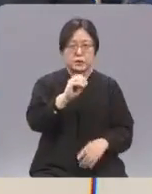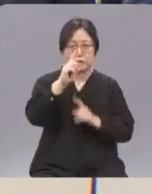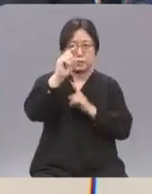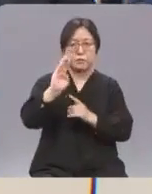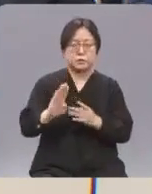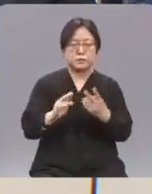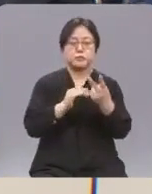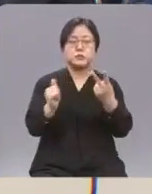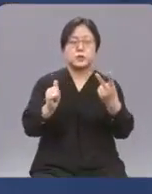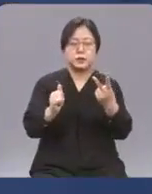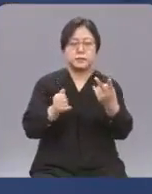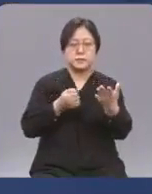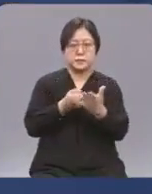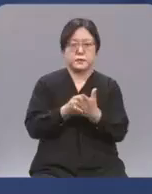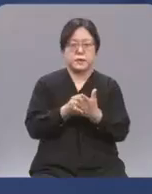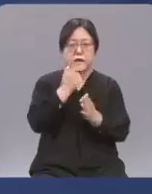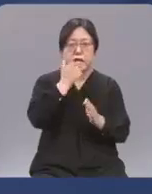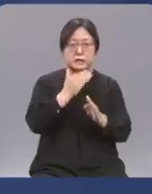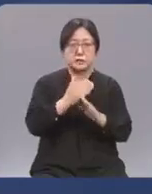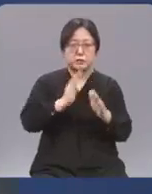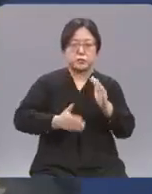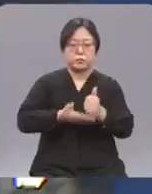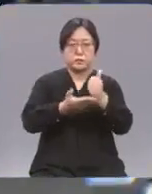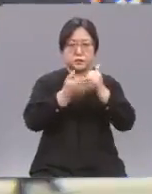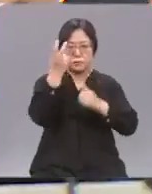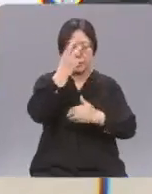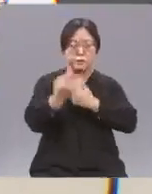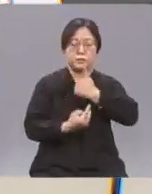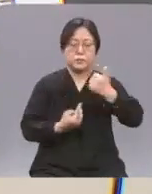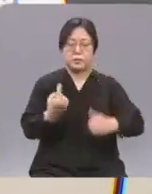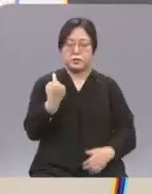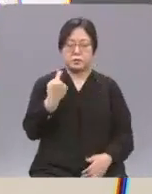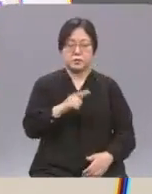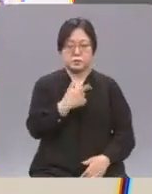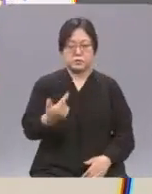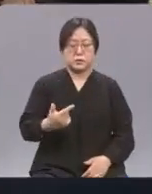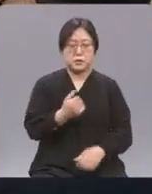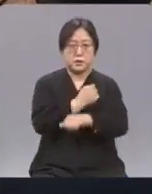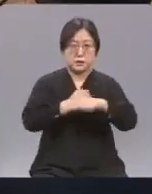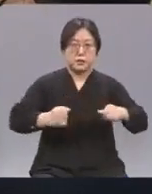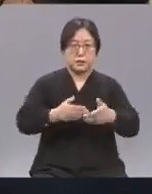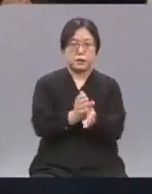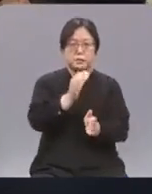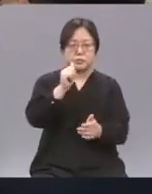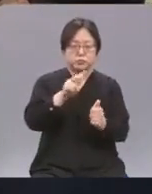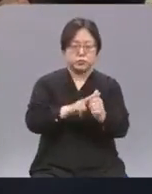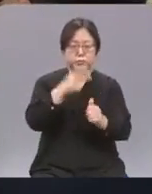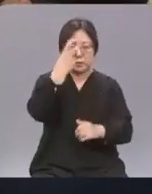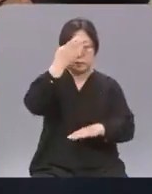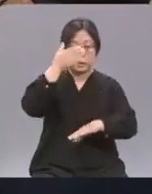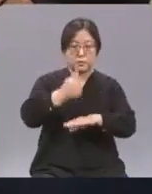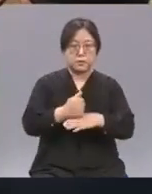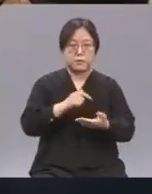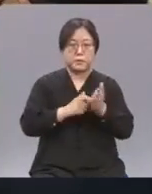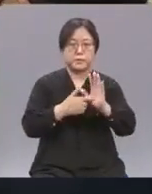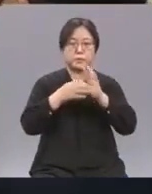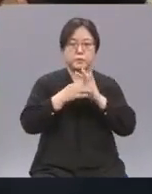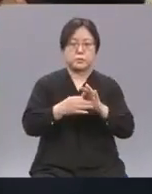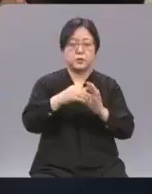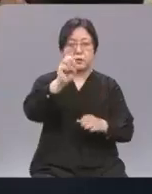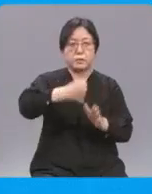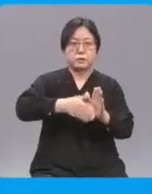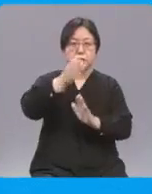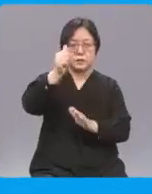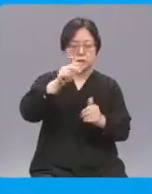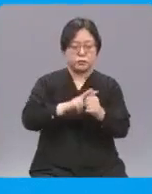2명으로 압축했습니다. 민주당 공천관리위원회는 어제 저녁 광역단체장 후보자 심사 결과 발표를 통해서